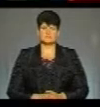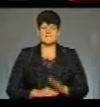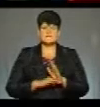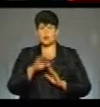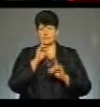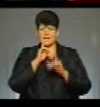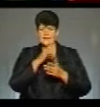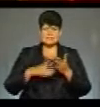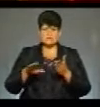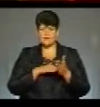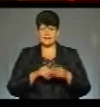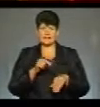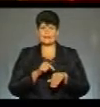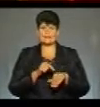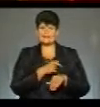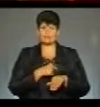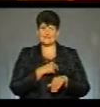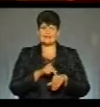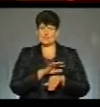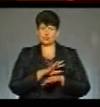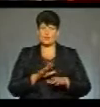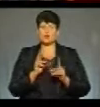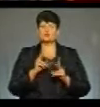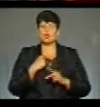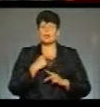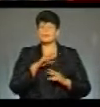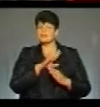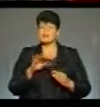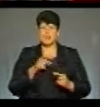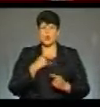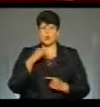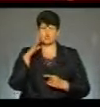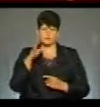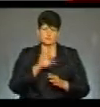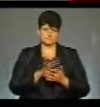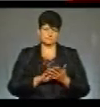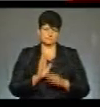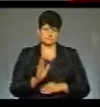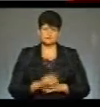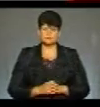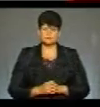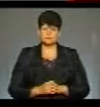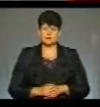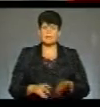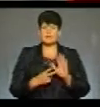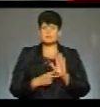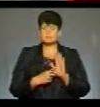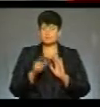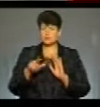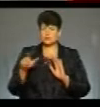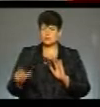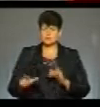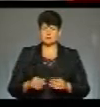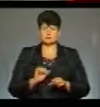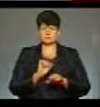Верховна Рада скасувала депутатську недоторканність. Хто не голосував, розповімо далі у випуску. 70 осіб блокували рух